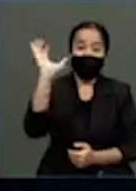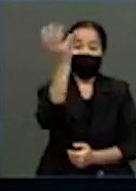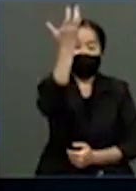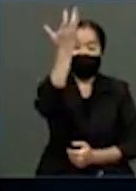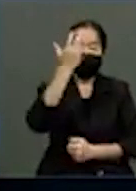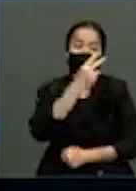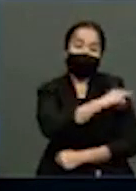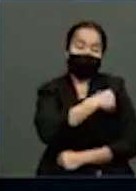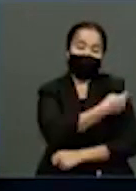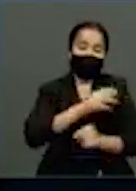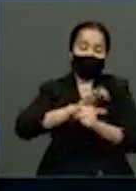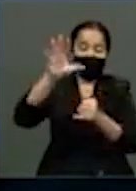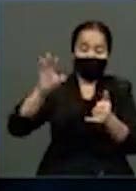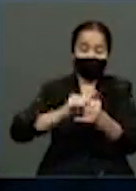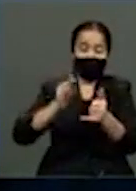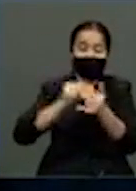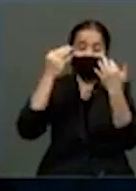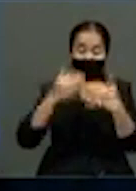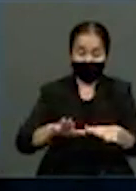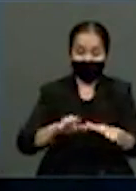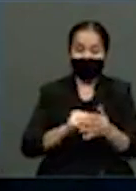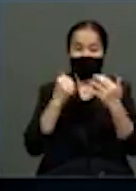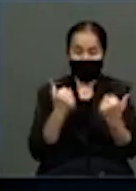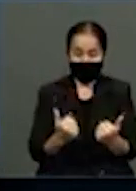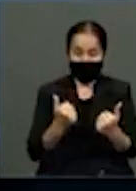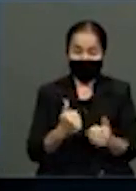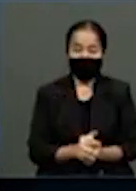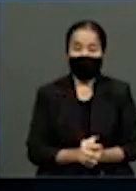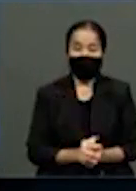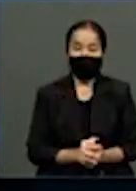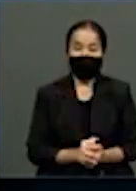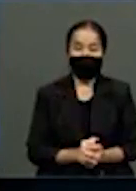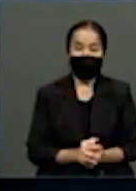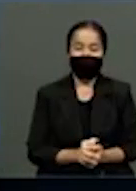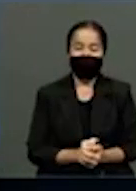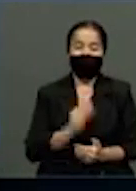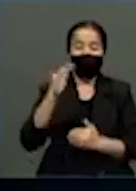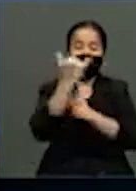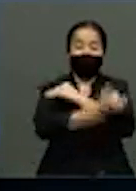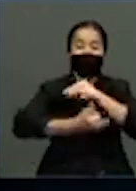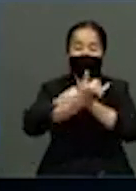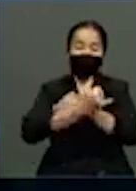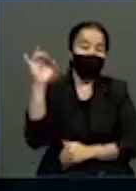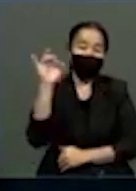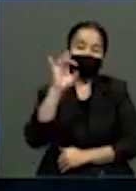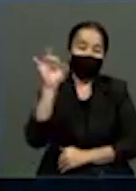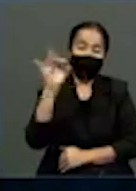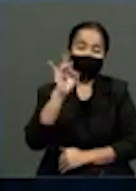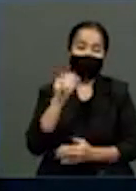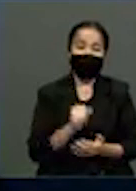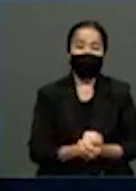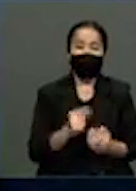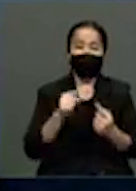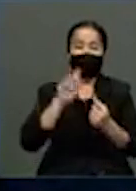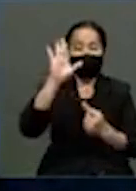เชื้อภาพรวมก็ดูว่าลดลงแต่ว่าก็ยังพุ่งไปในบางประเทศอย่างที่เราได้รายงานไปโดยเฉพาะ